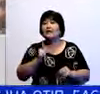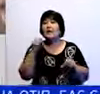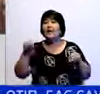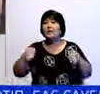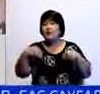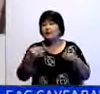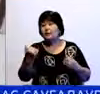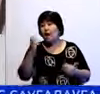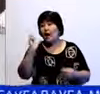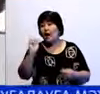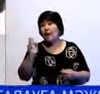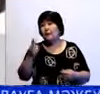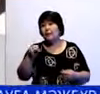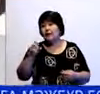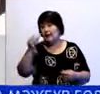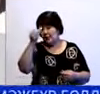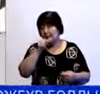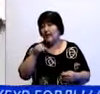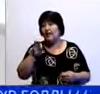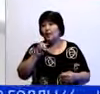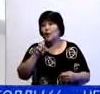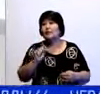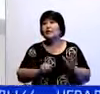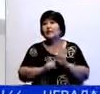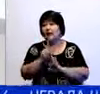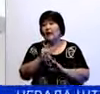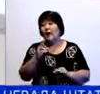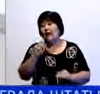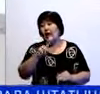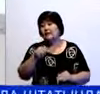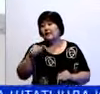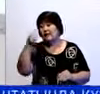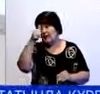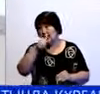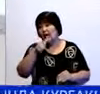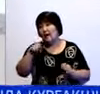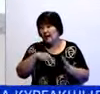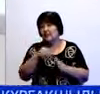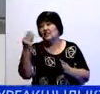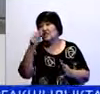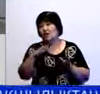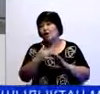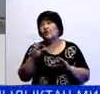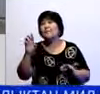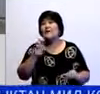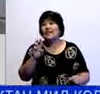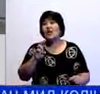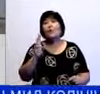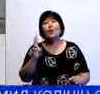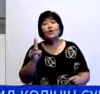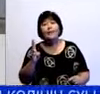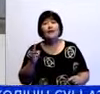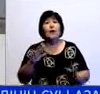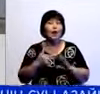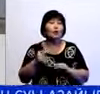берілсе, биыл ақпан айында Тереңөзек кентіне газ келді. Жыл соңына дейін Қазалы қаласы мен Шиелі ауданындағы Бекежанов және Қодаманов